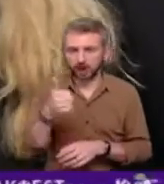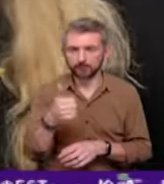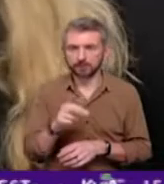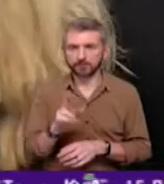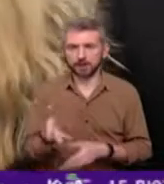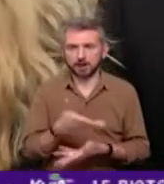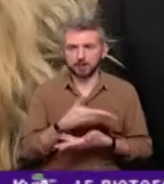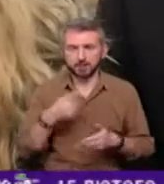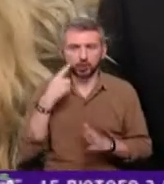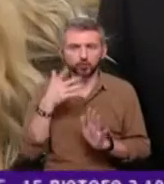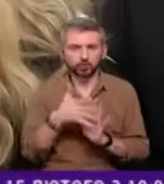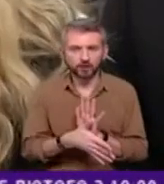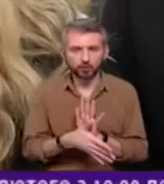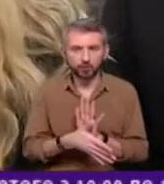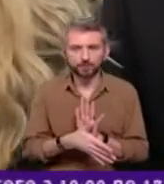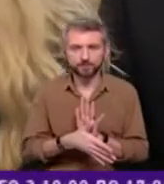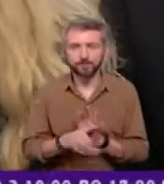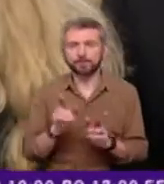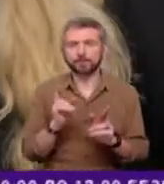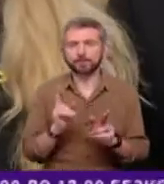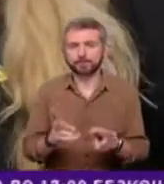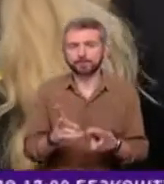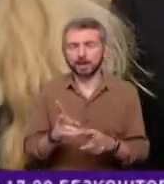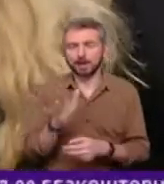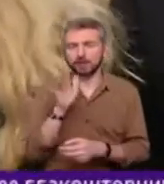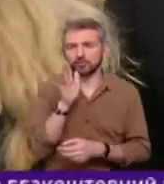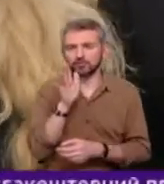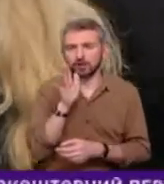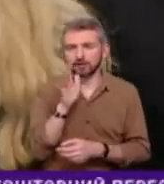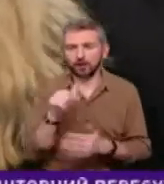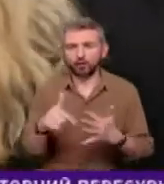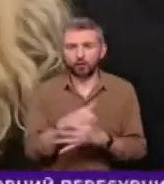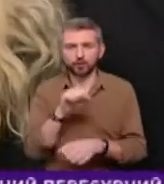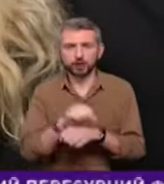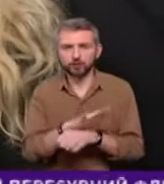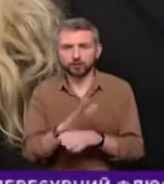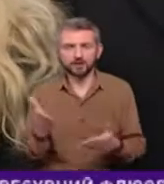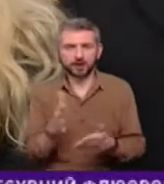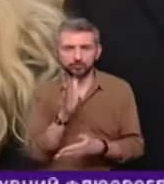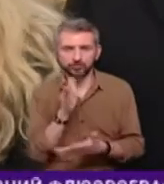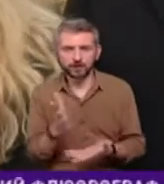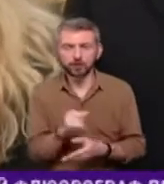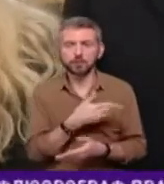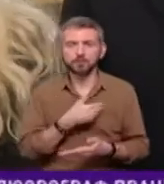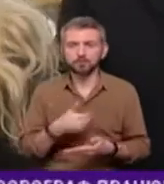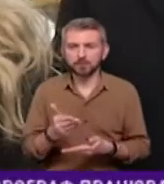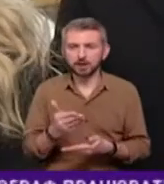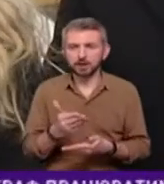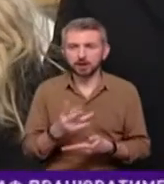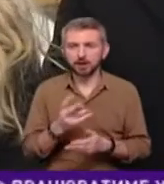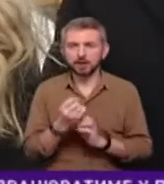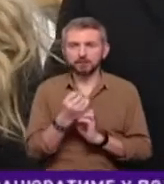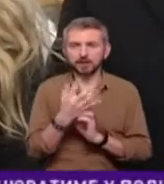ми розуміємо, як час не зупиниться на якийсь час, що ми на 15-го